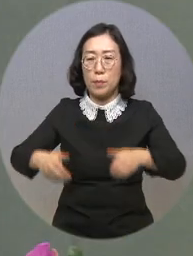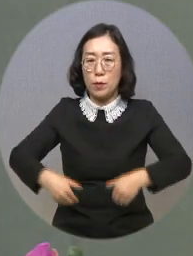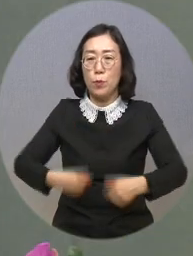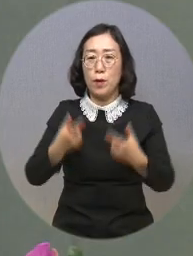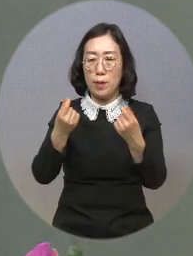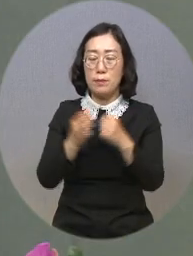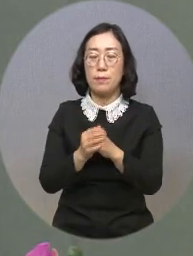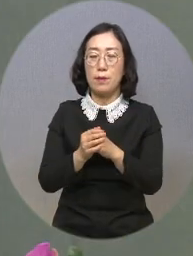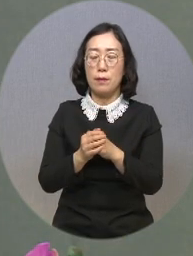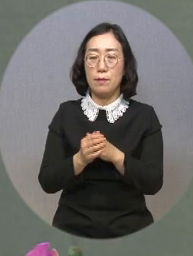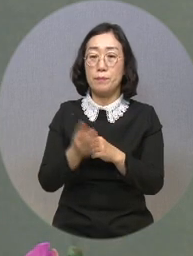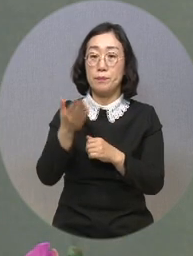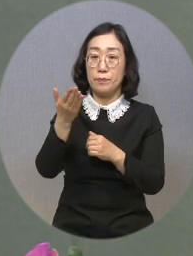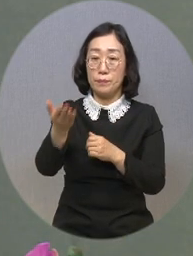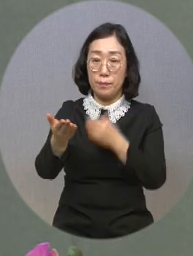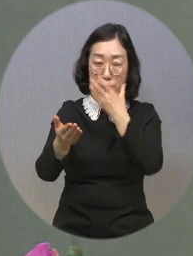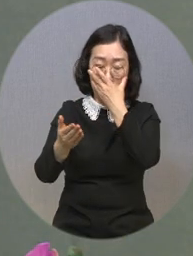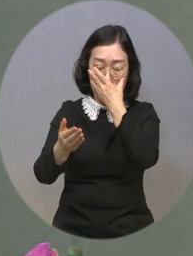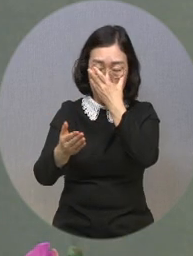이제 그러시다가 이제 또